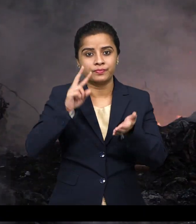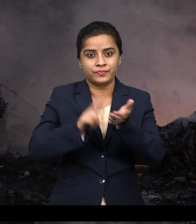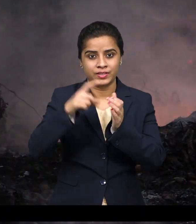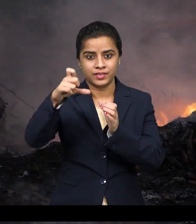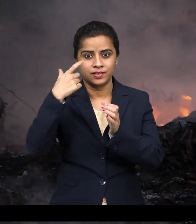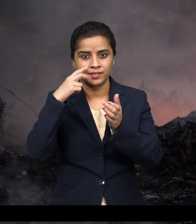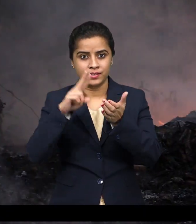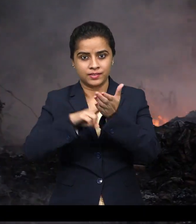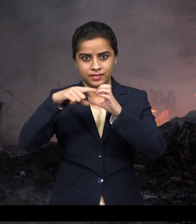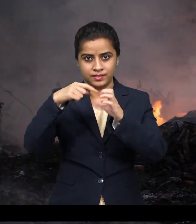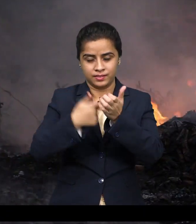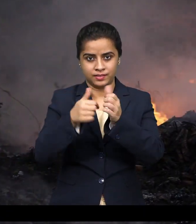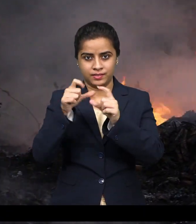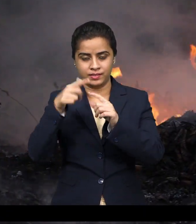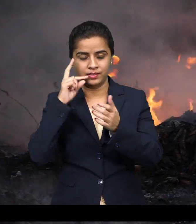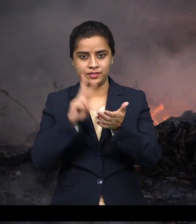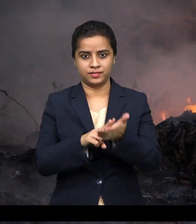भस्मीकरण।